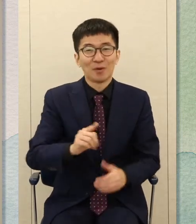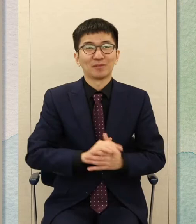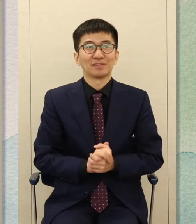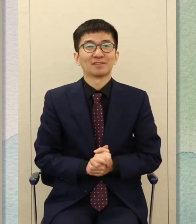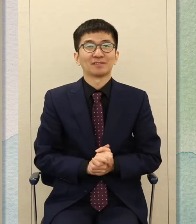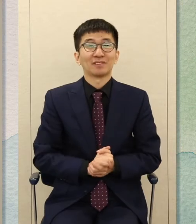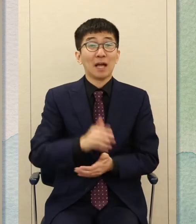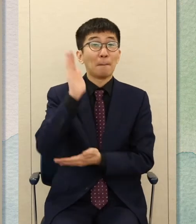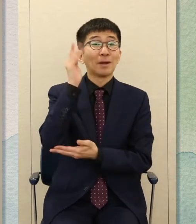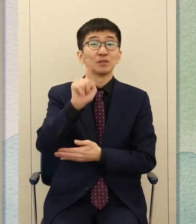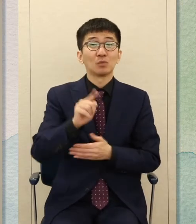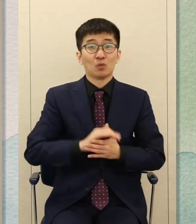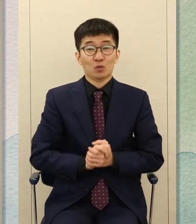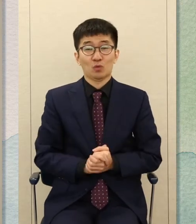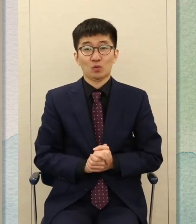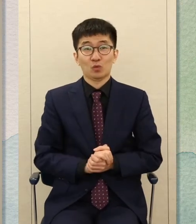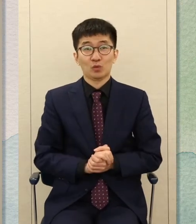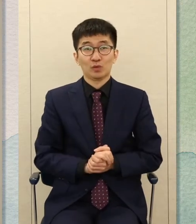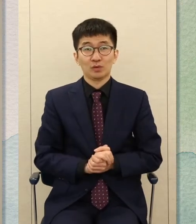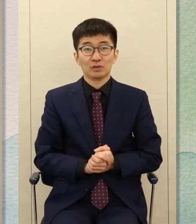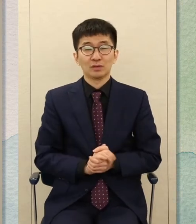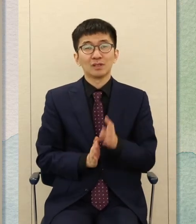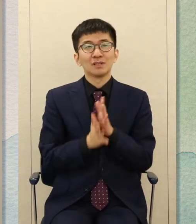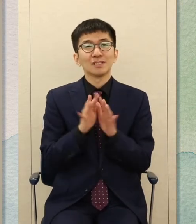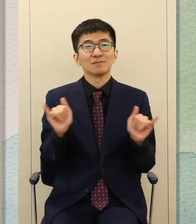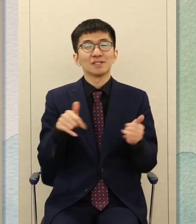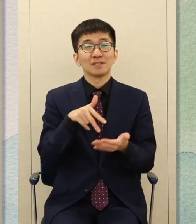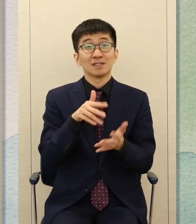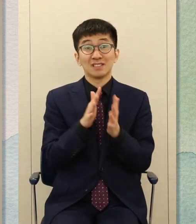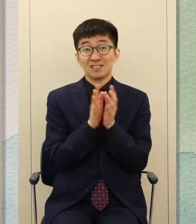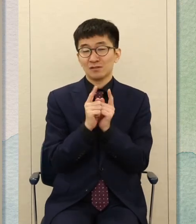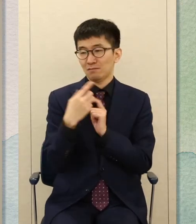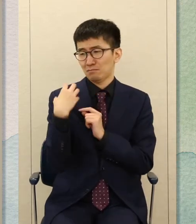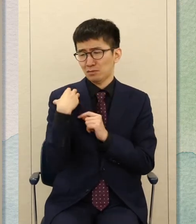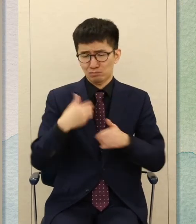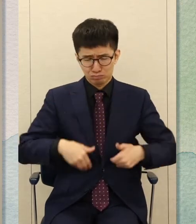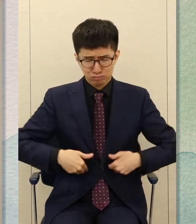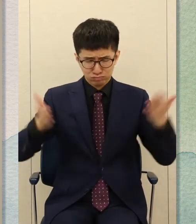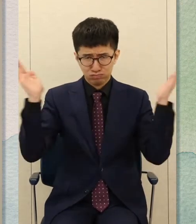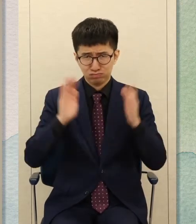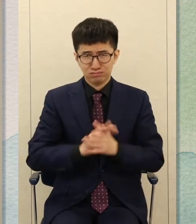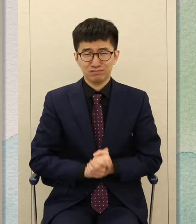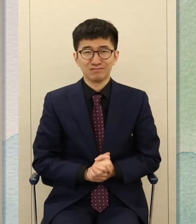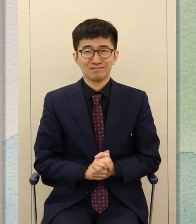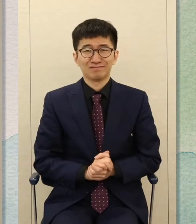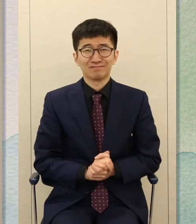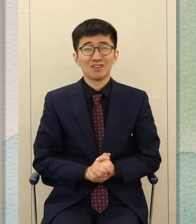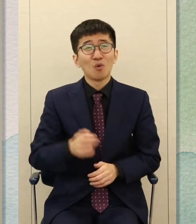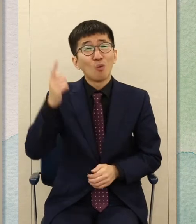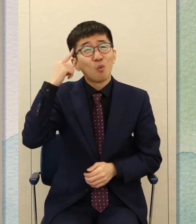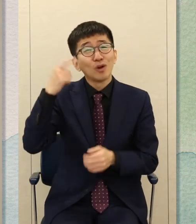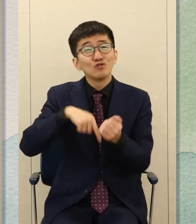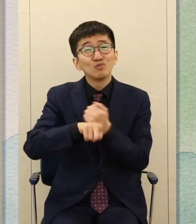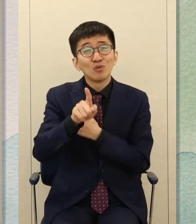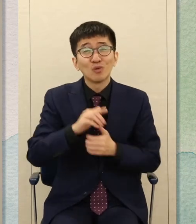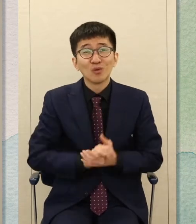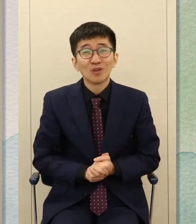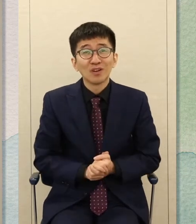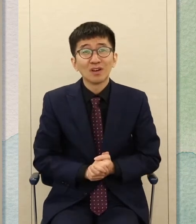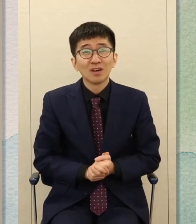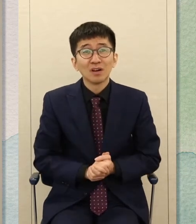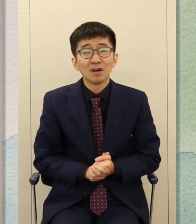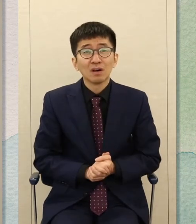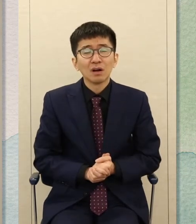말씀드리겠지만 발제는요. 요새 이 시민들이 직접 할 이유가 전혀 없어요. 제가 보기에는. 왜 직접 없을까요? 예,